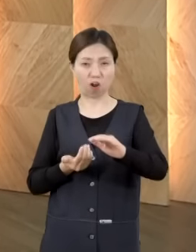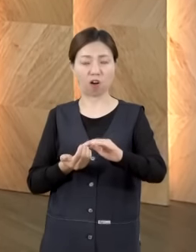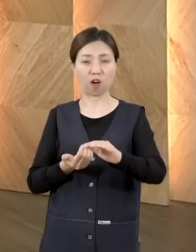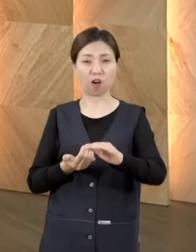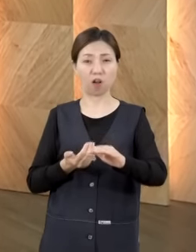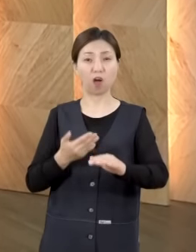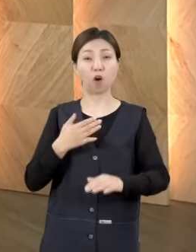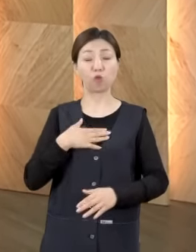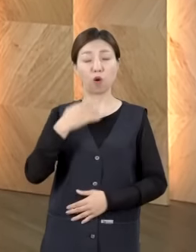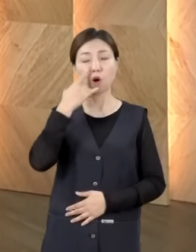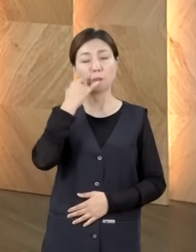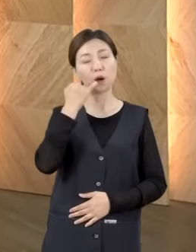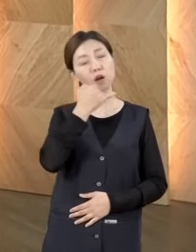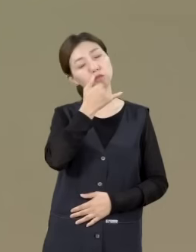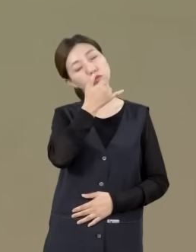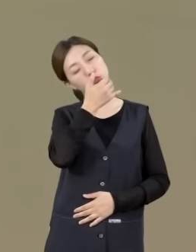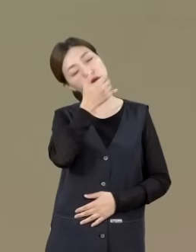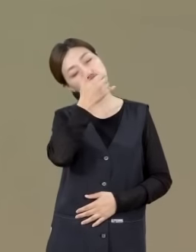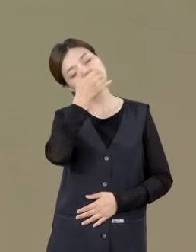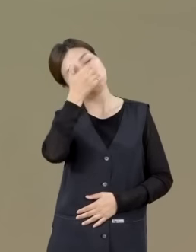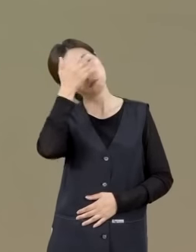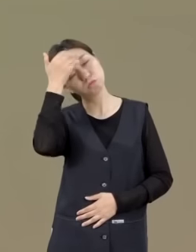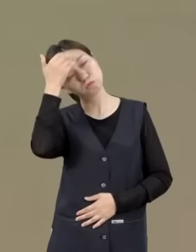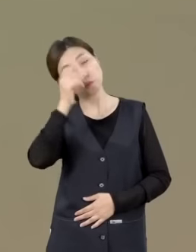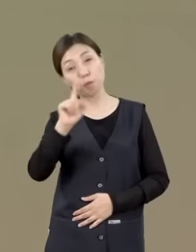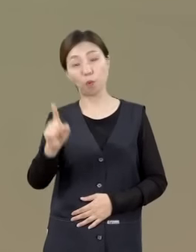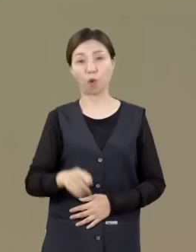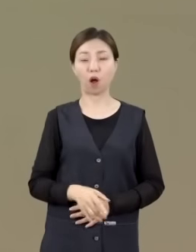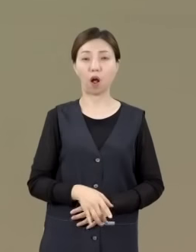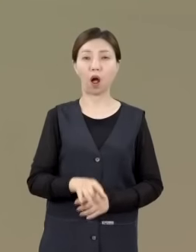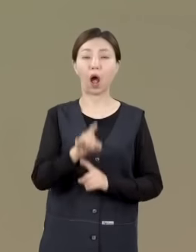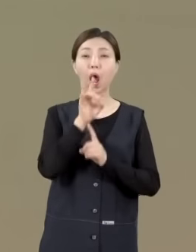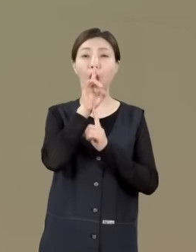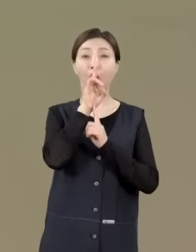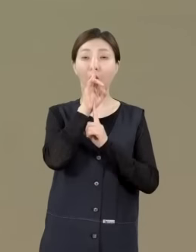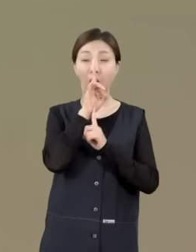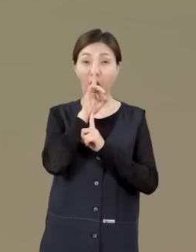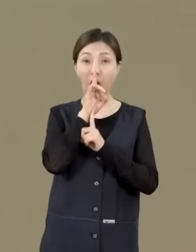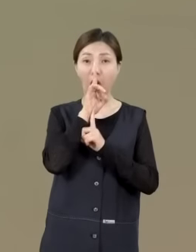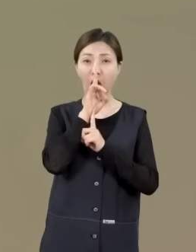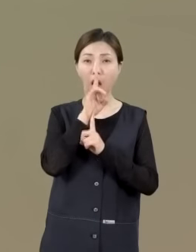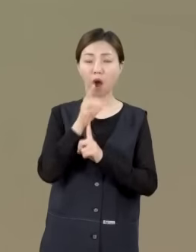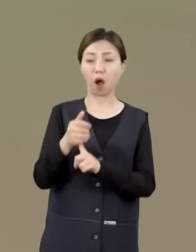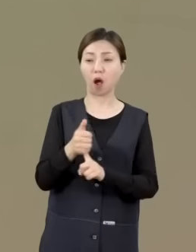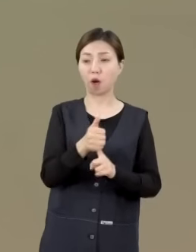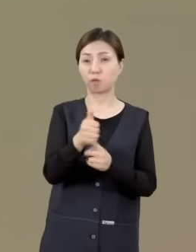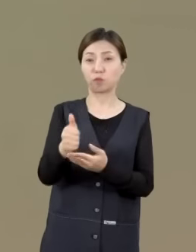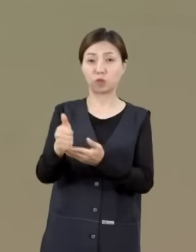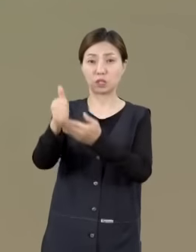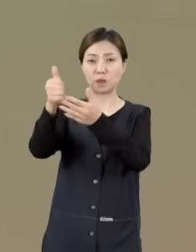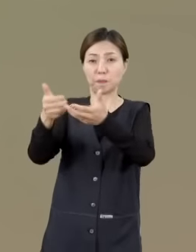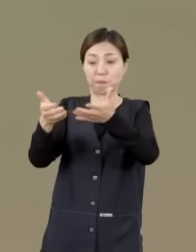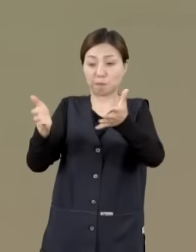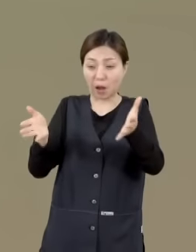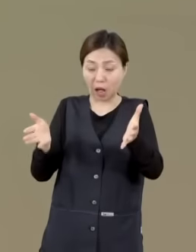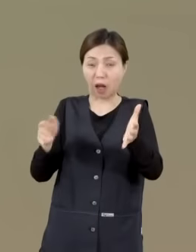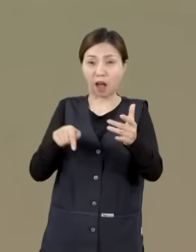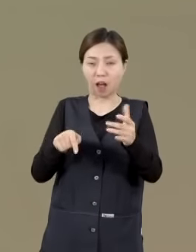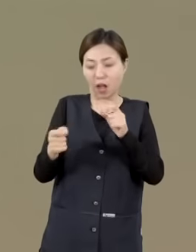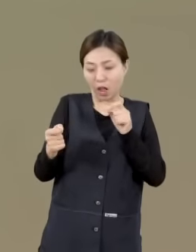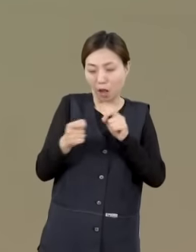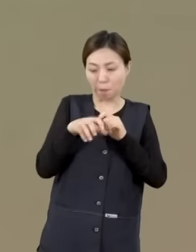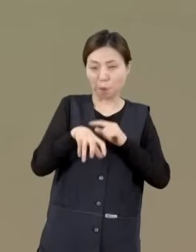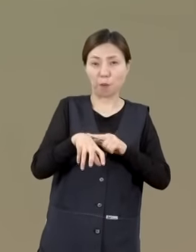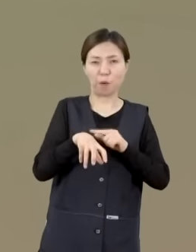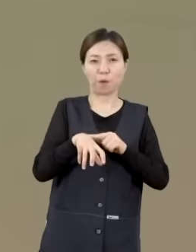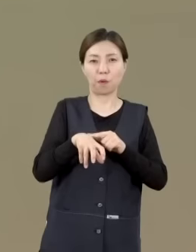꿈을 셨습니다 꿈속에서 어머니는 미륵전 밖에서